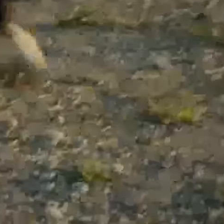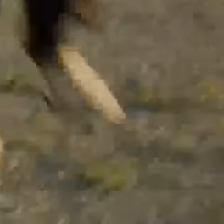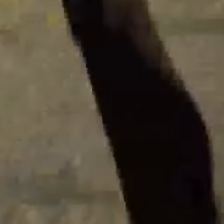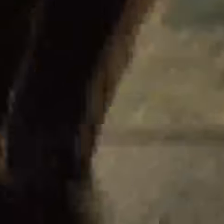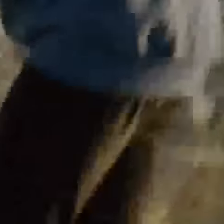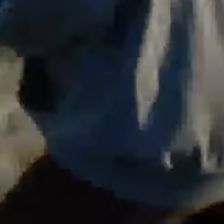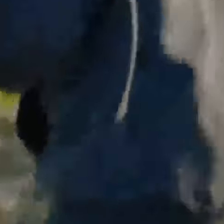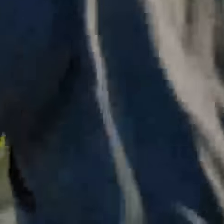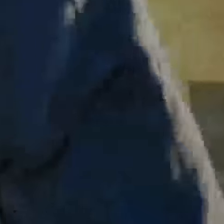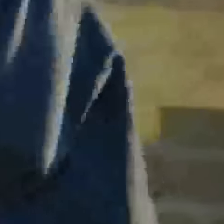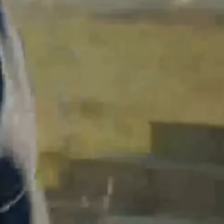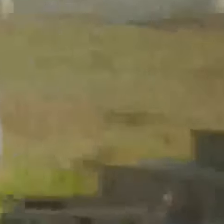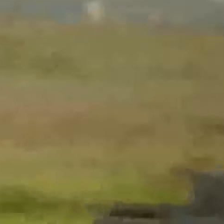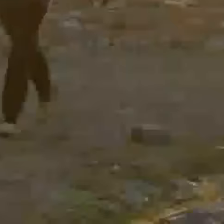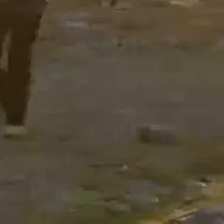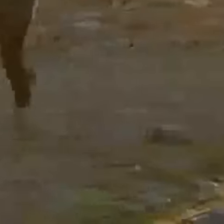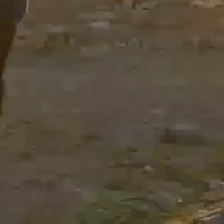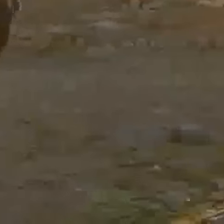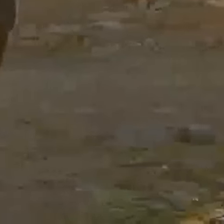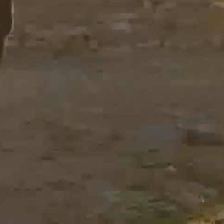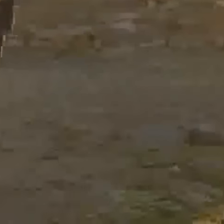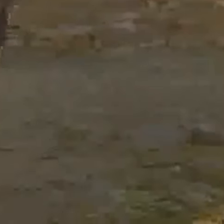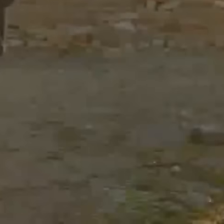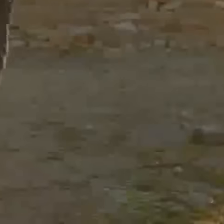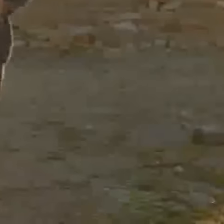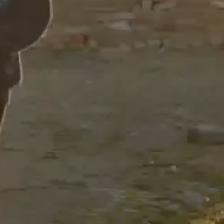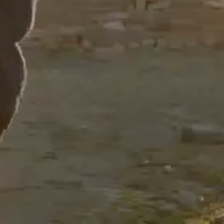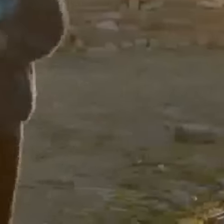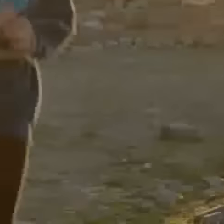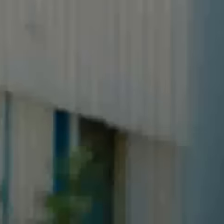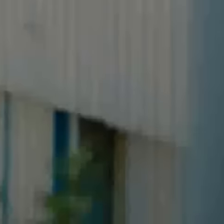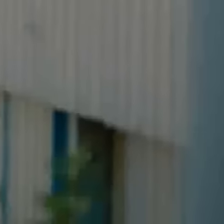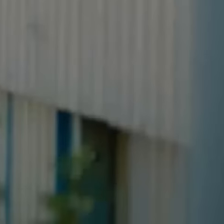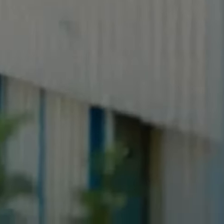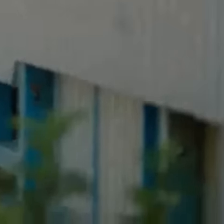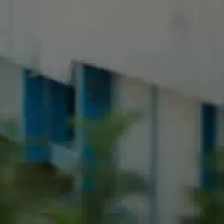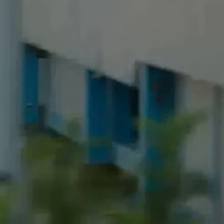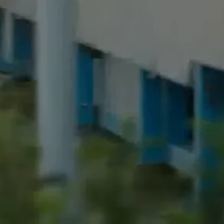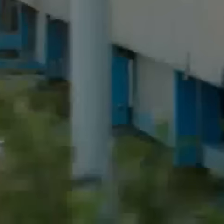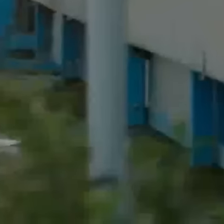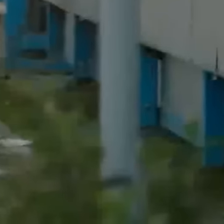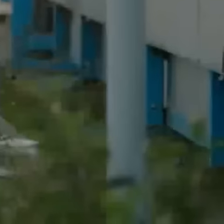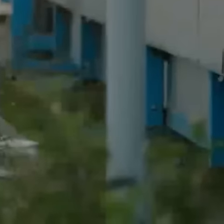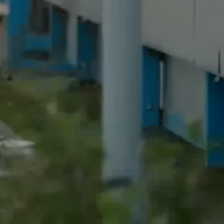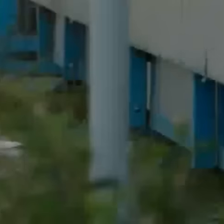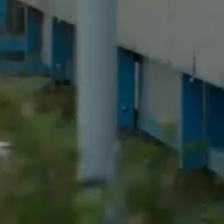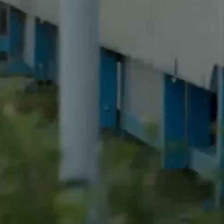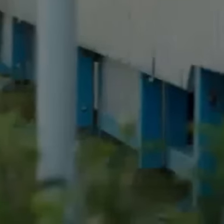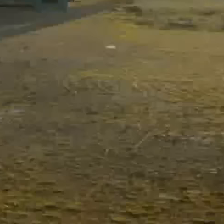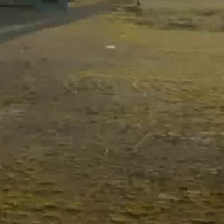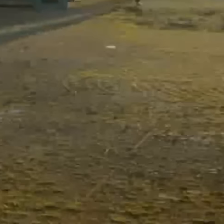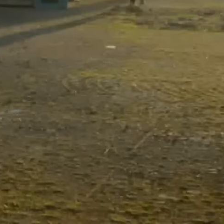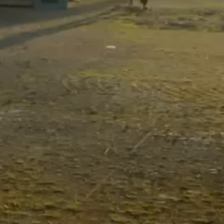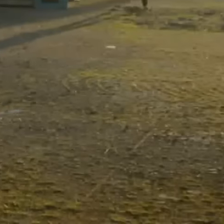Zeyno konteynerin yanına koştu. Etrafına bakınıp konteynerlerden oluşan şantiye içinde koşmayı sürdürdü. Sinan